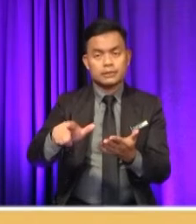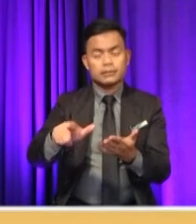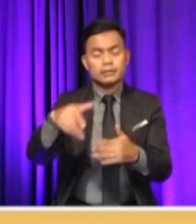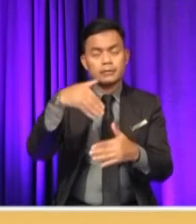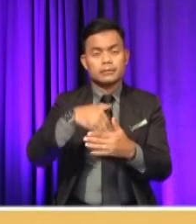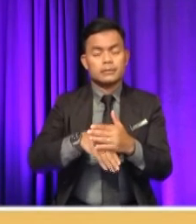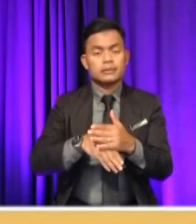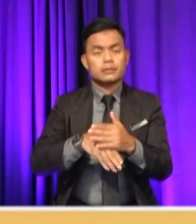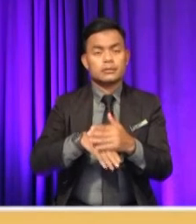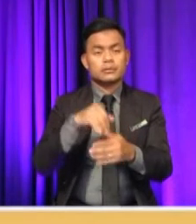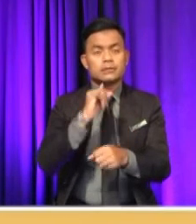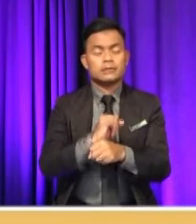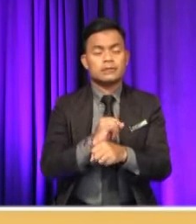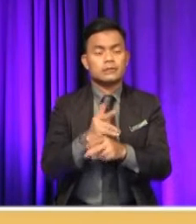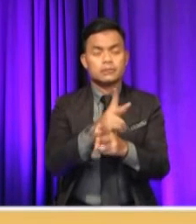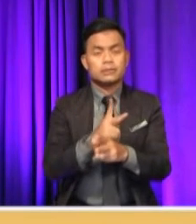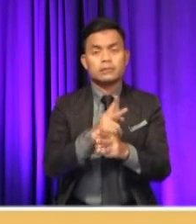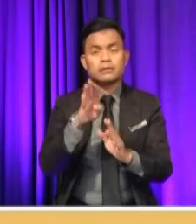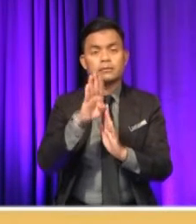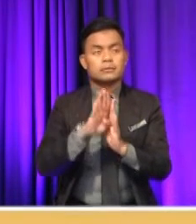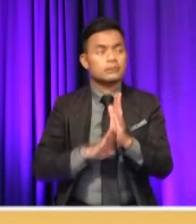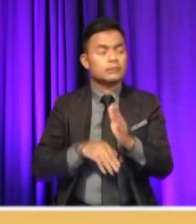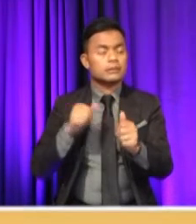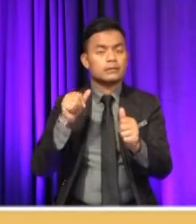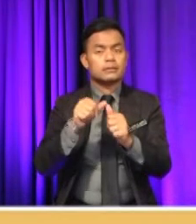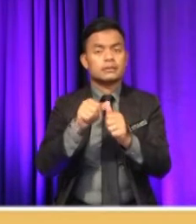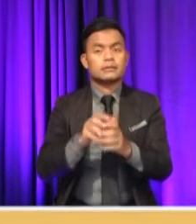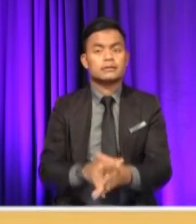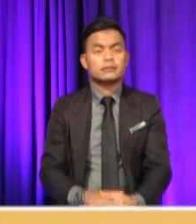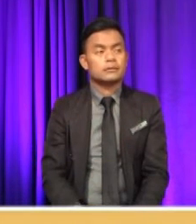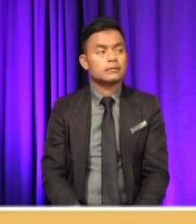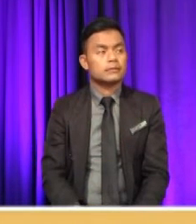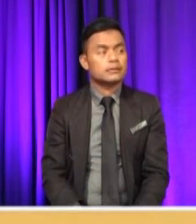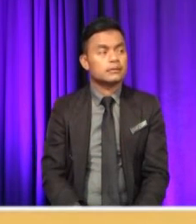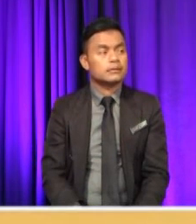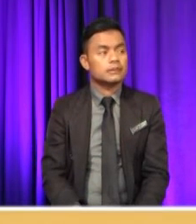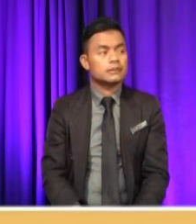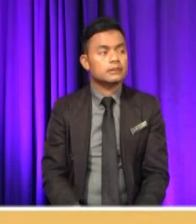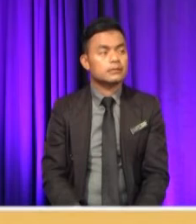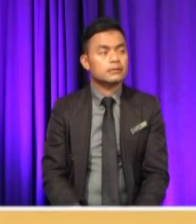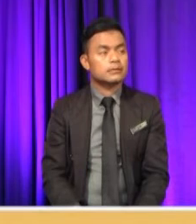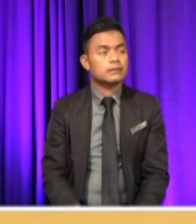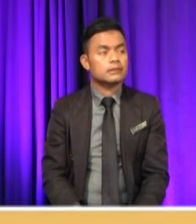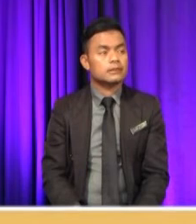kawalan berarah. Okey, alamak. Okey, cikgu tekan bawah. Okey. Tekan atas balik.